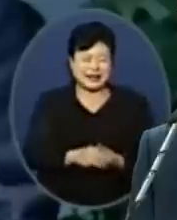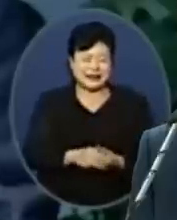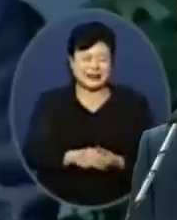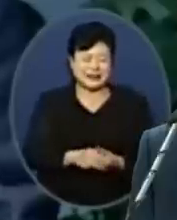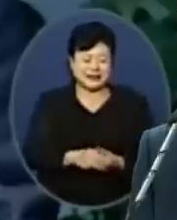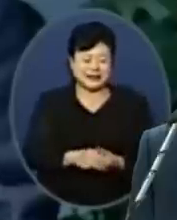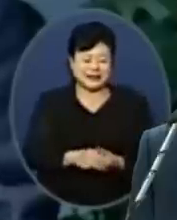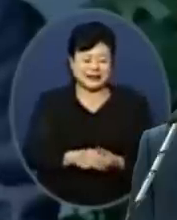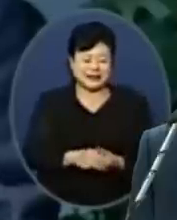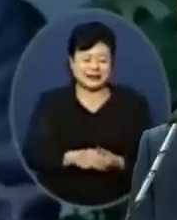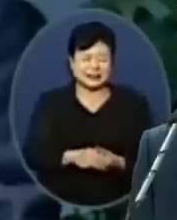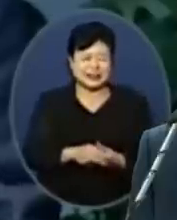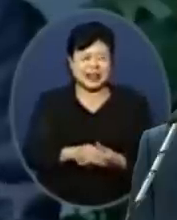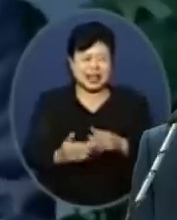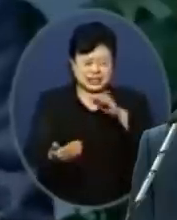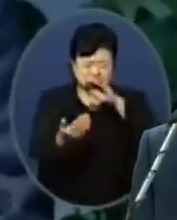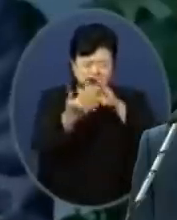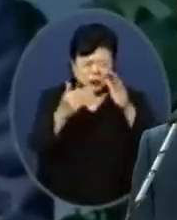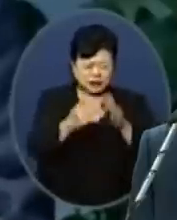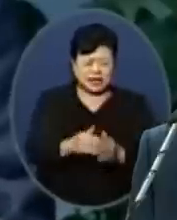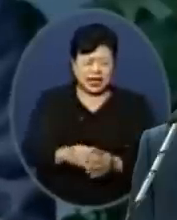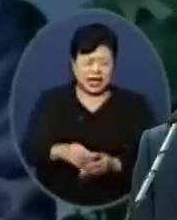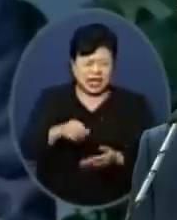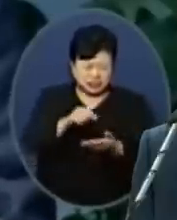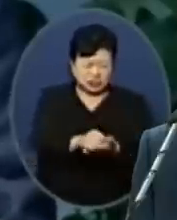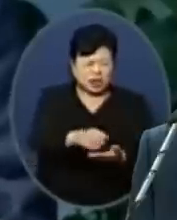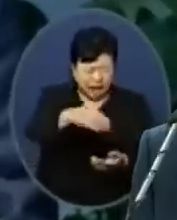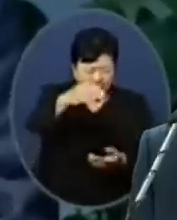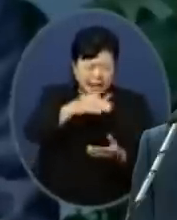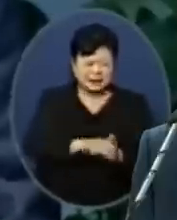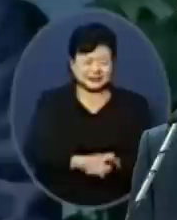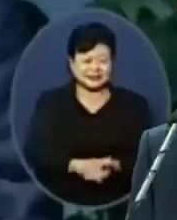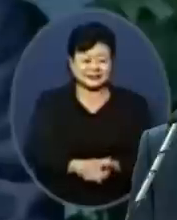꼭 고구마 날고 다 이루어 놓았으니까 쳐들어가라.